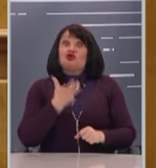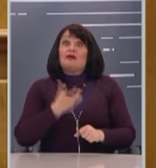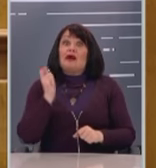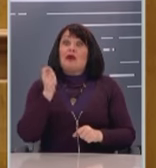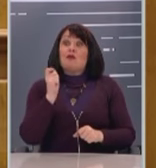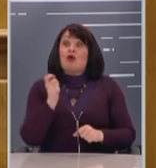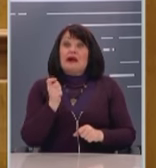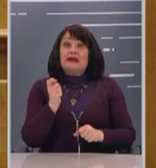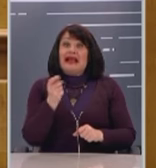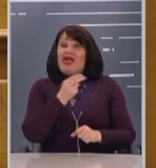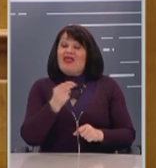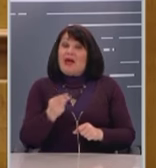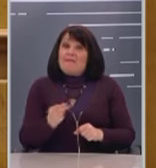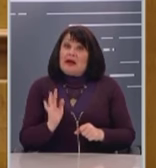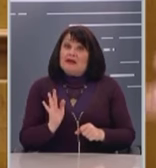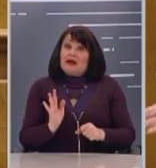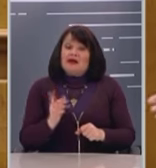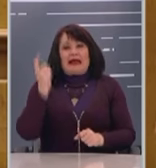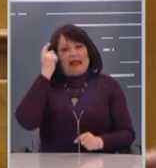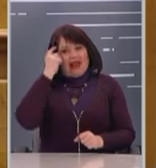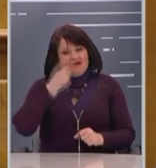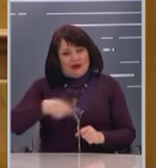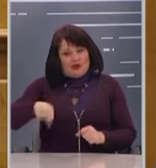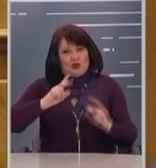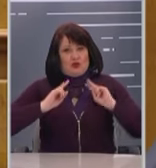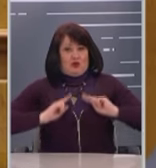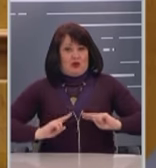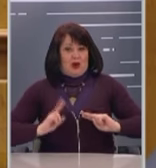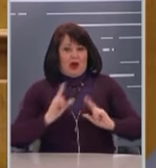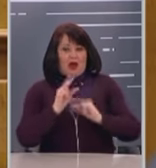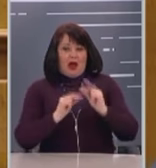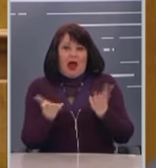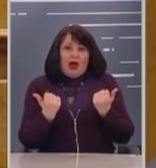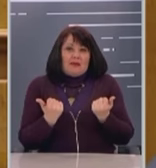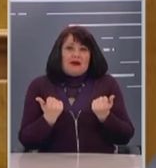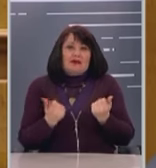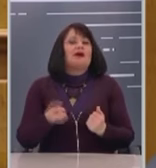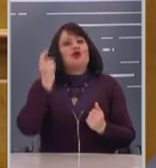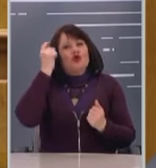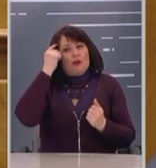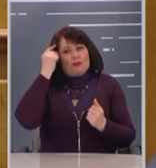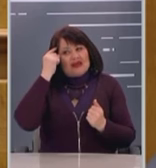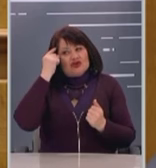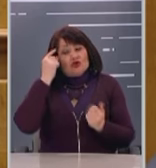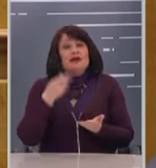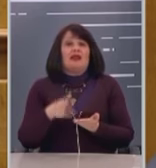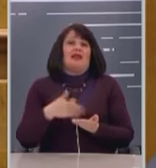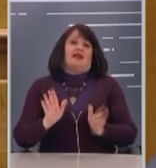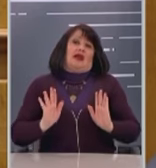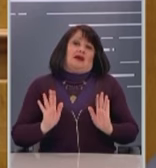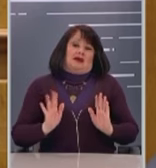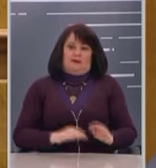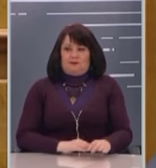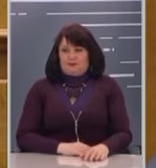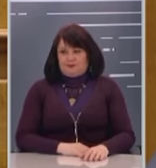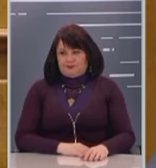ερωτήματα. Κατανοώ ότι δεν σας είναι ευχάριστη αυτή η συζήτηση, αλλά νομίζω ότι πλέον δεν μπορείτε να την αποφύγετε.